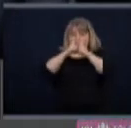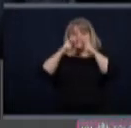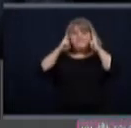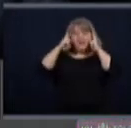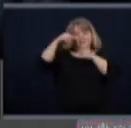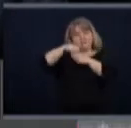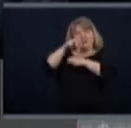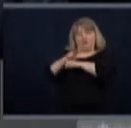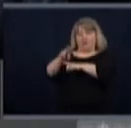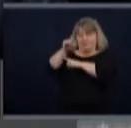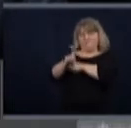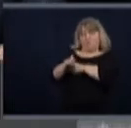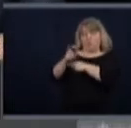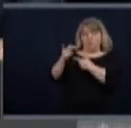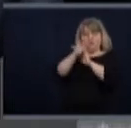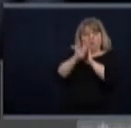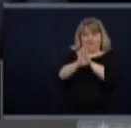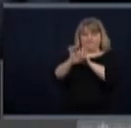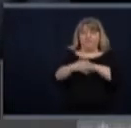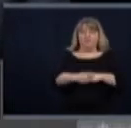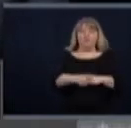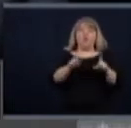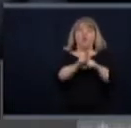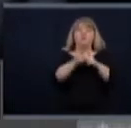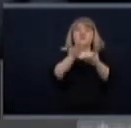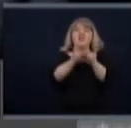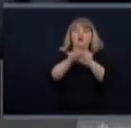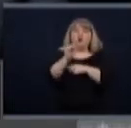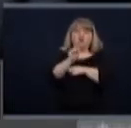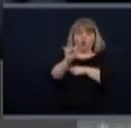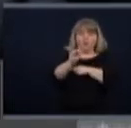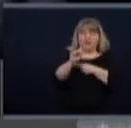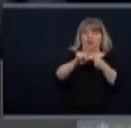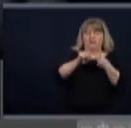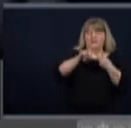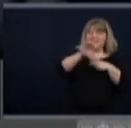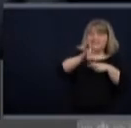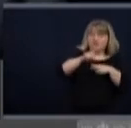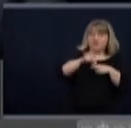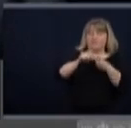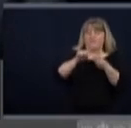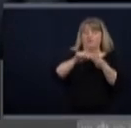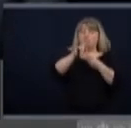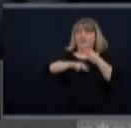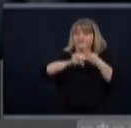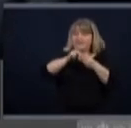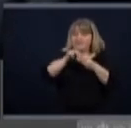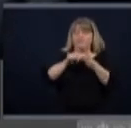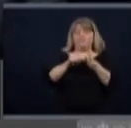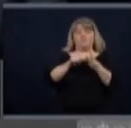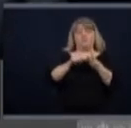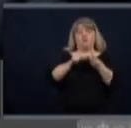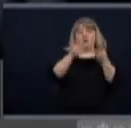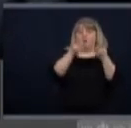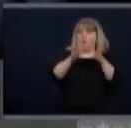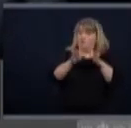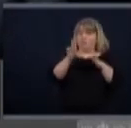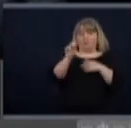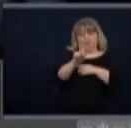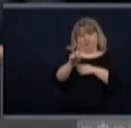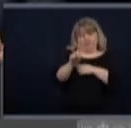Et les écoles secondaires, les cégeps et les universités ne vont pas